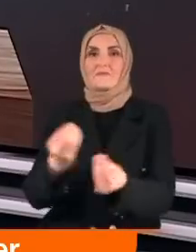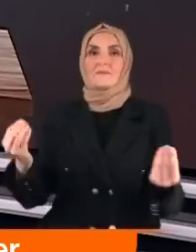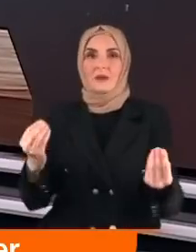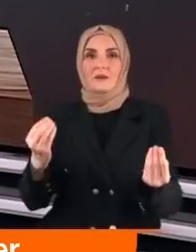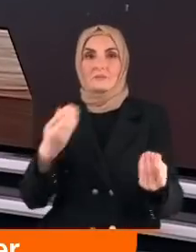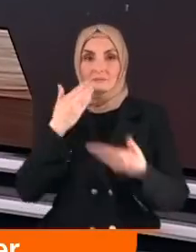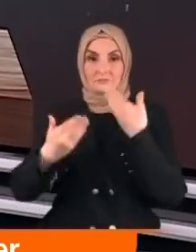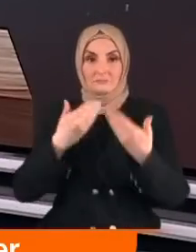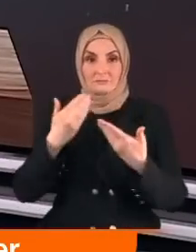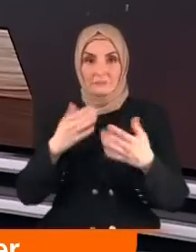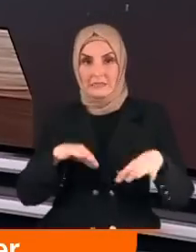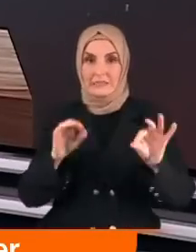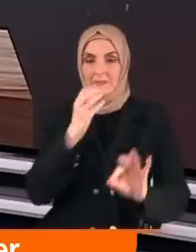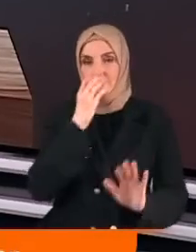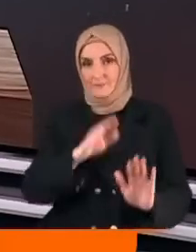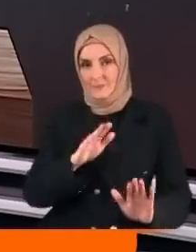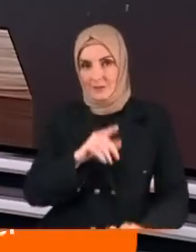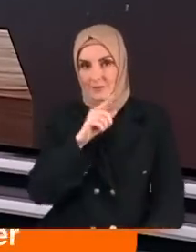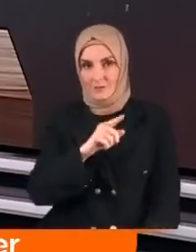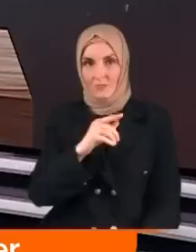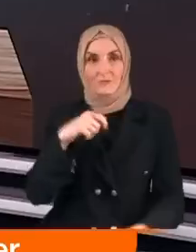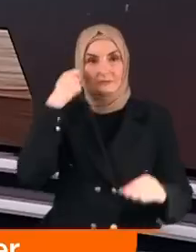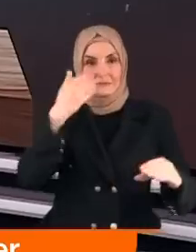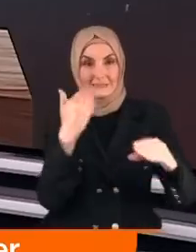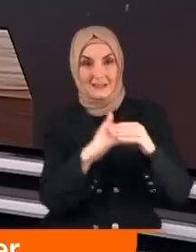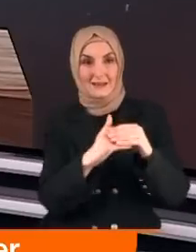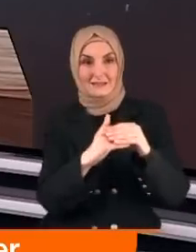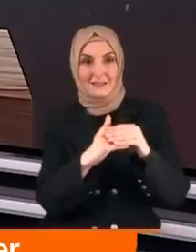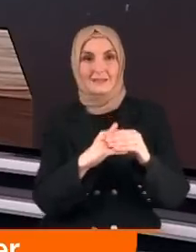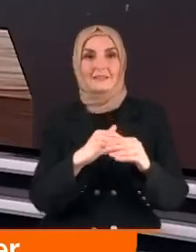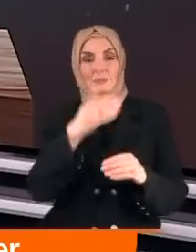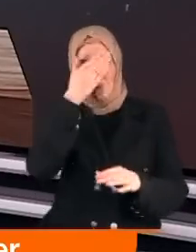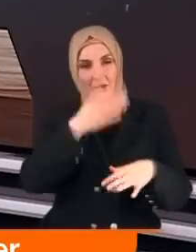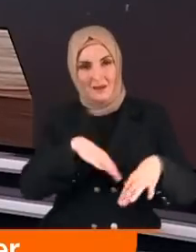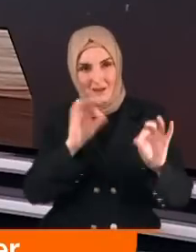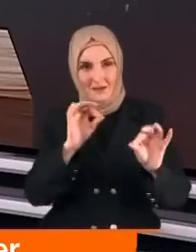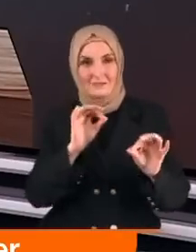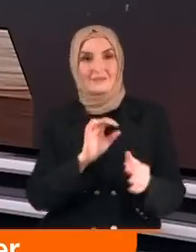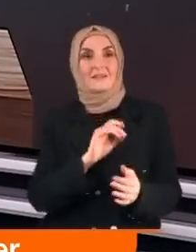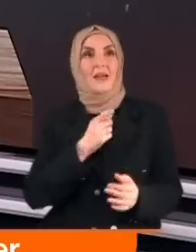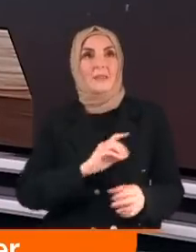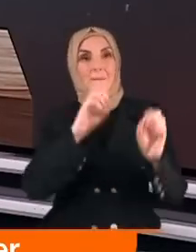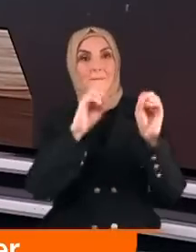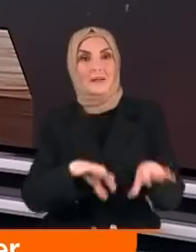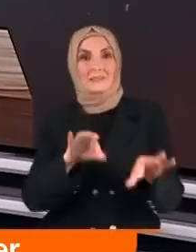adaylıktan çekilmek zorunda bırakılan Muharrem İnce'ye geri dön çağrısı yapacakları da gündemde. Dahası da